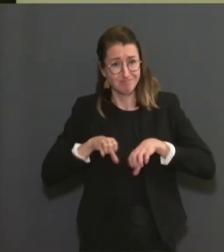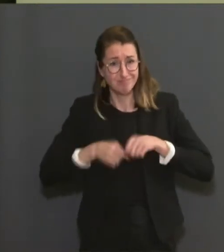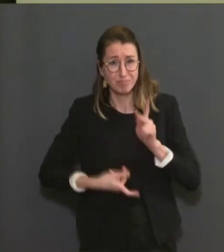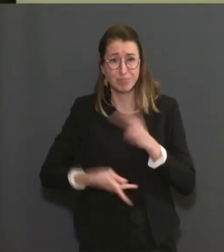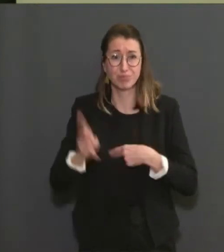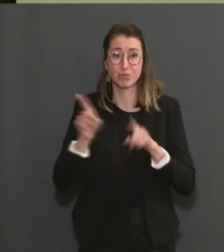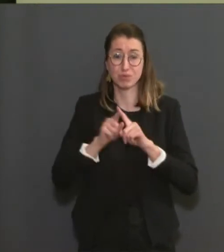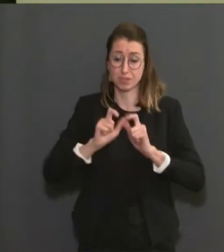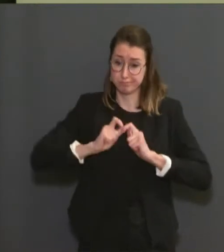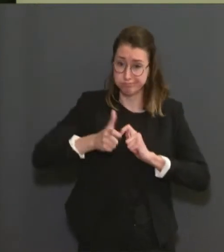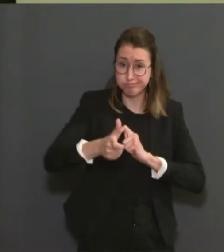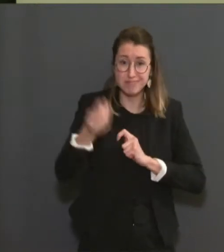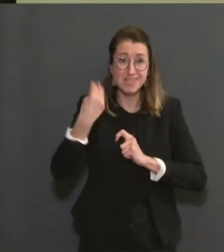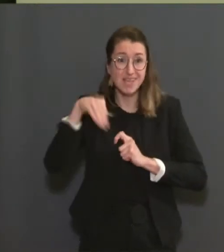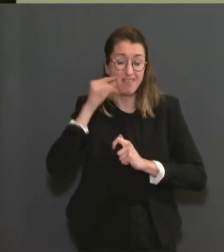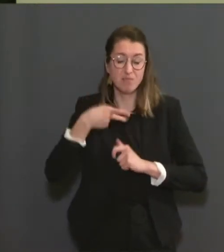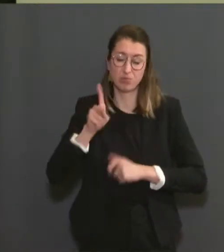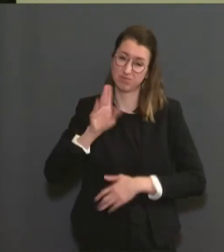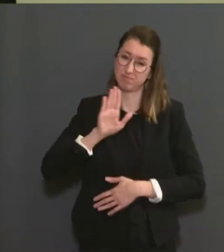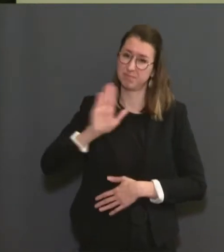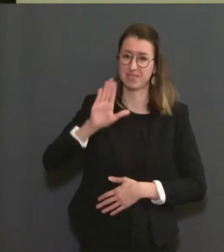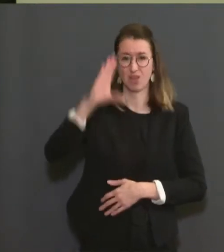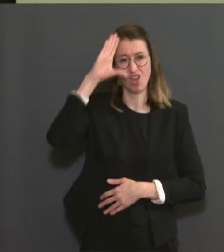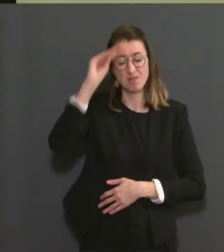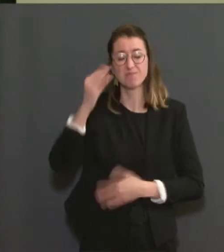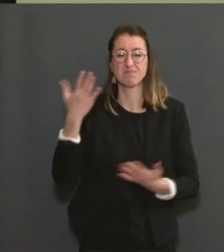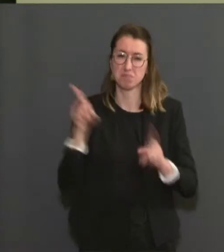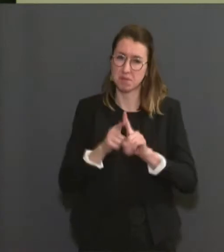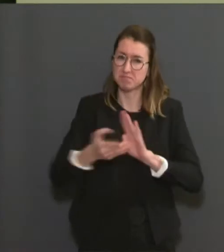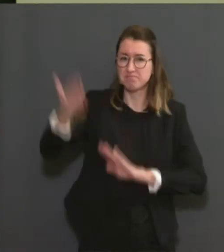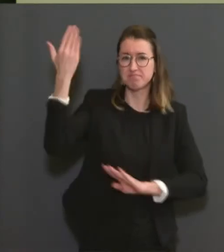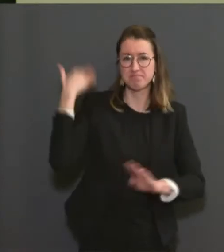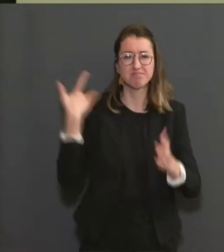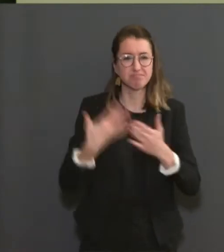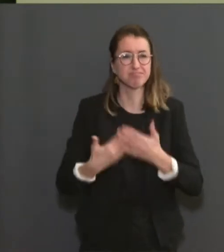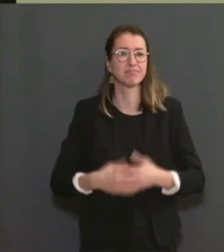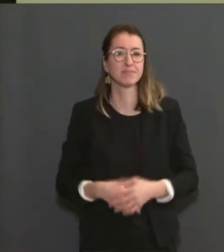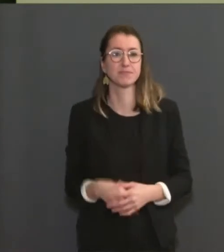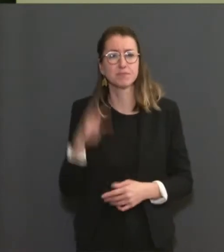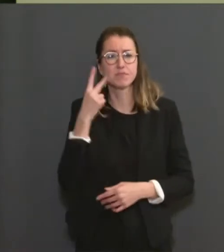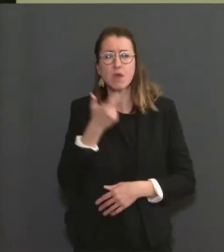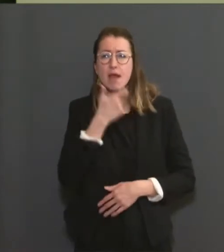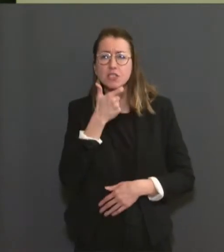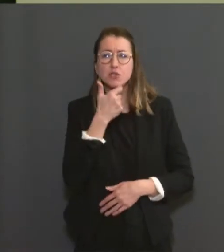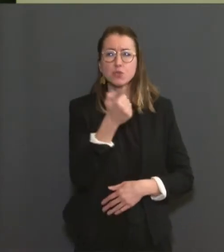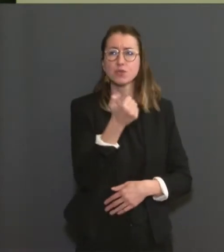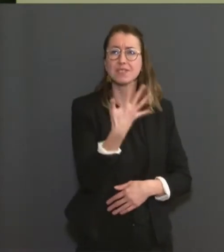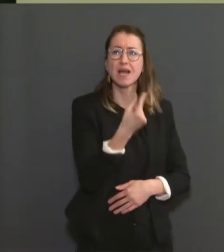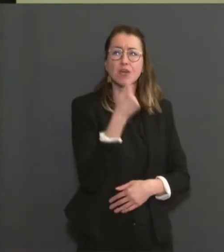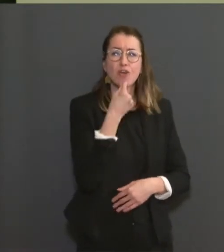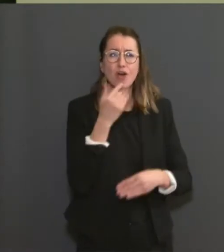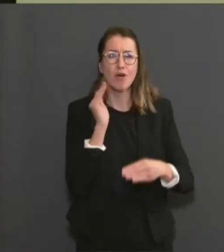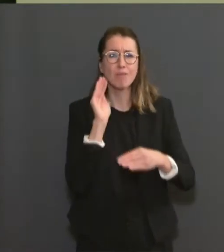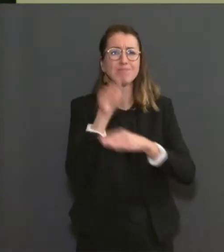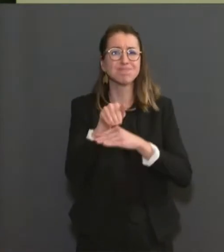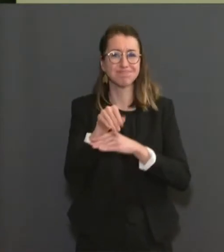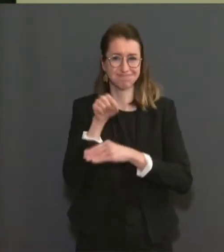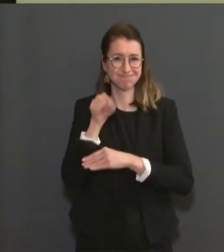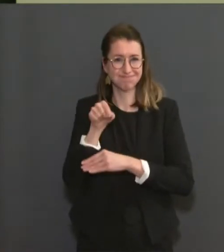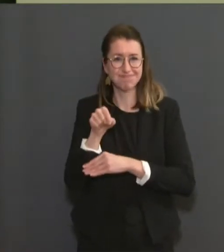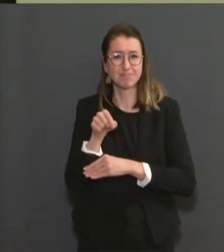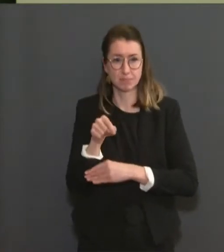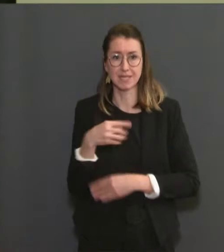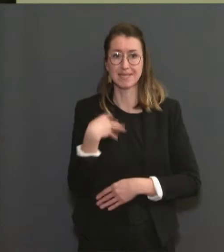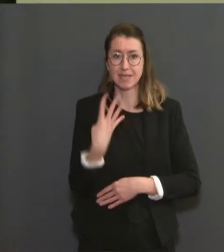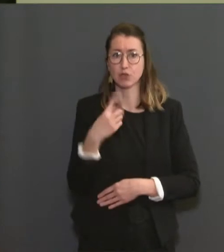hospitalisations. Chez les gens de plus de 65 ans, on a 14,5%, donc pratiquement 15% qui